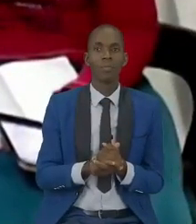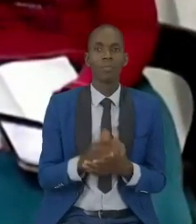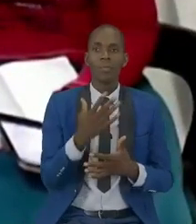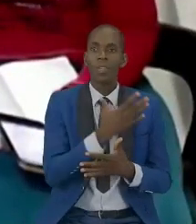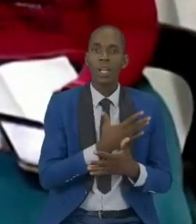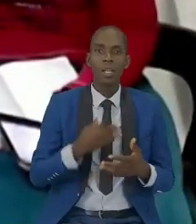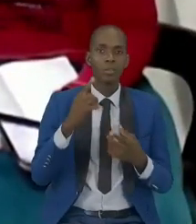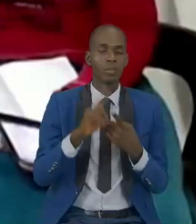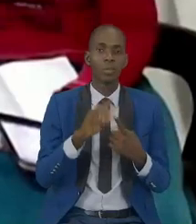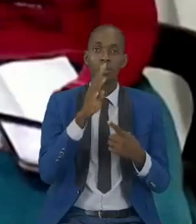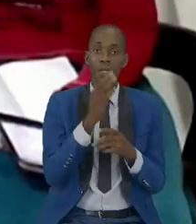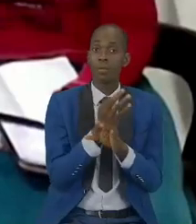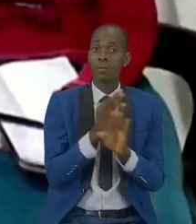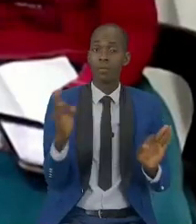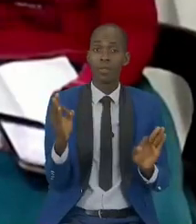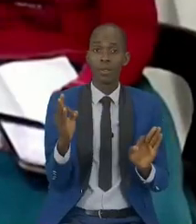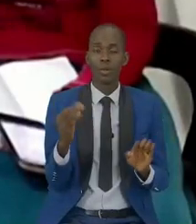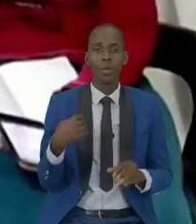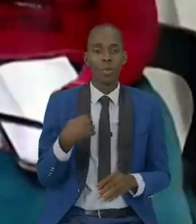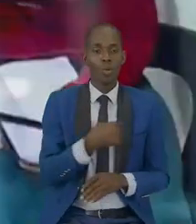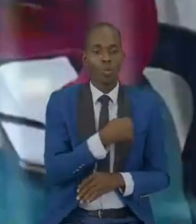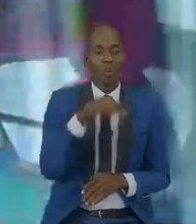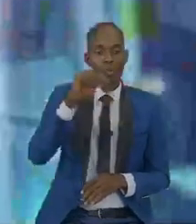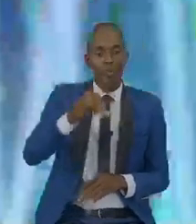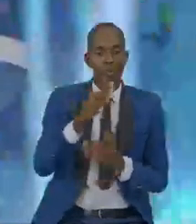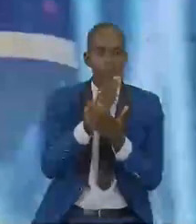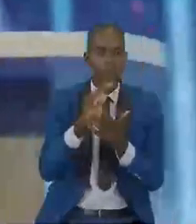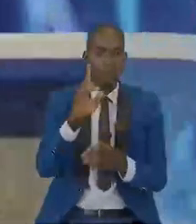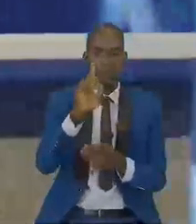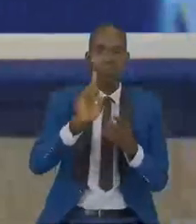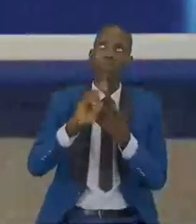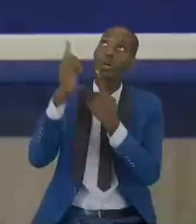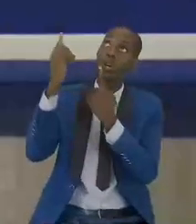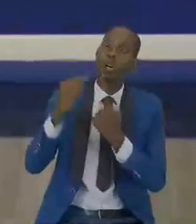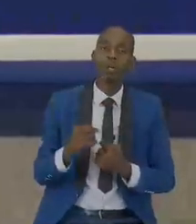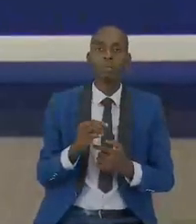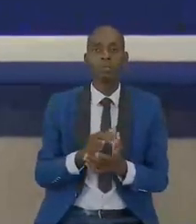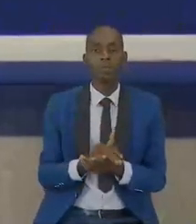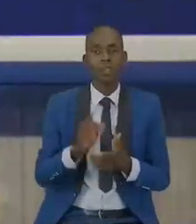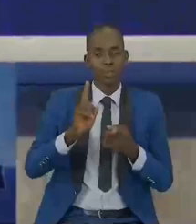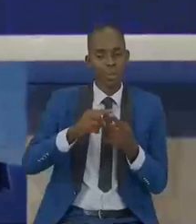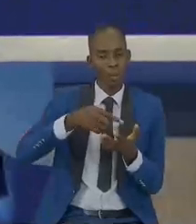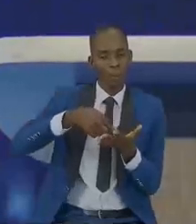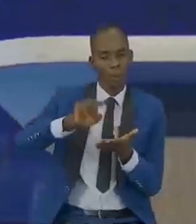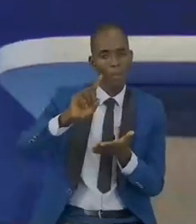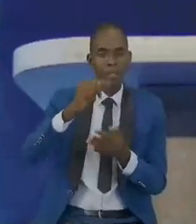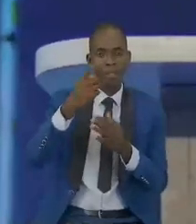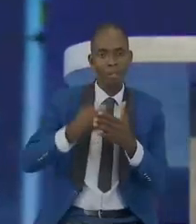la maladie et de Satan. Et pour en être affranchi, il nous faut quelqu'un